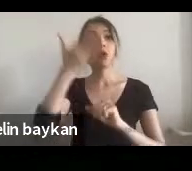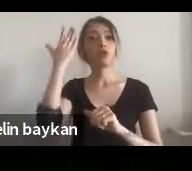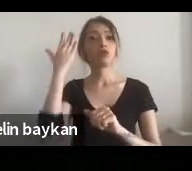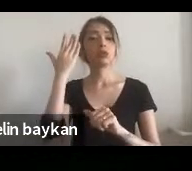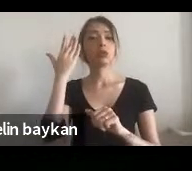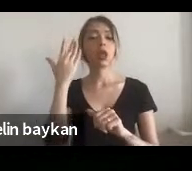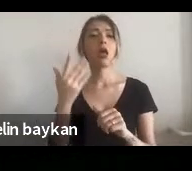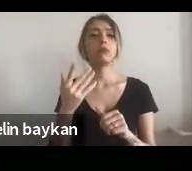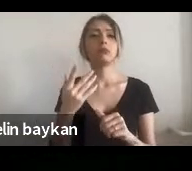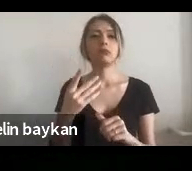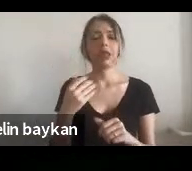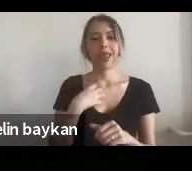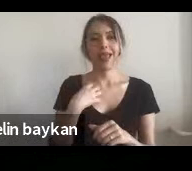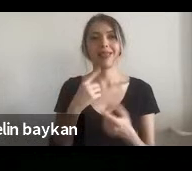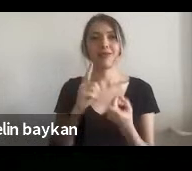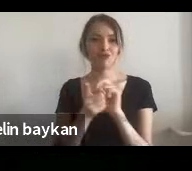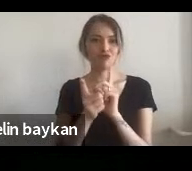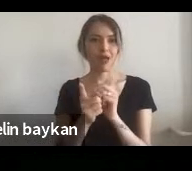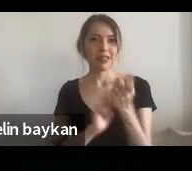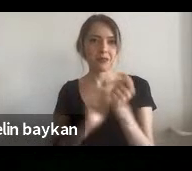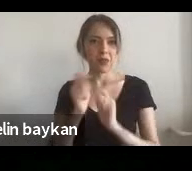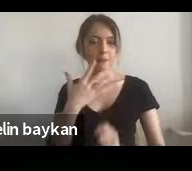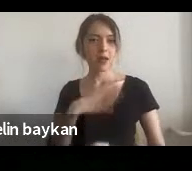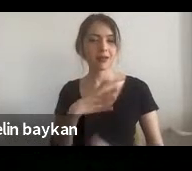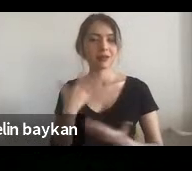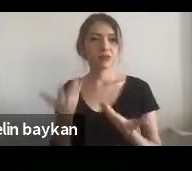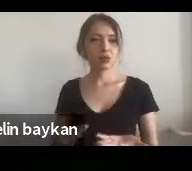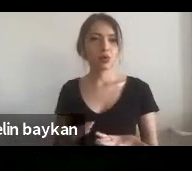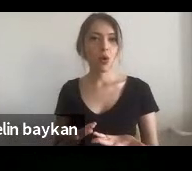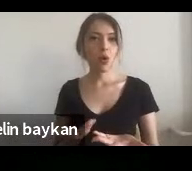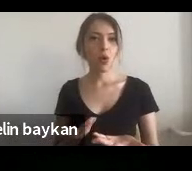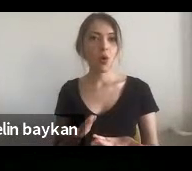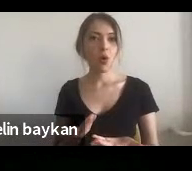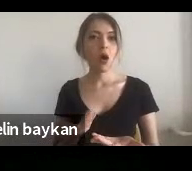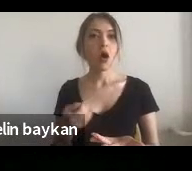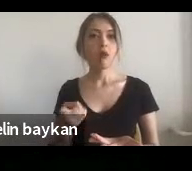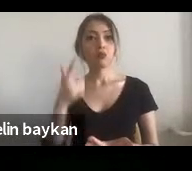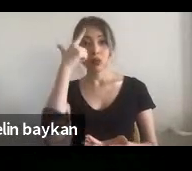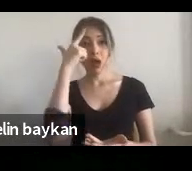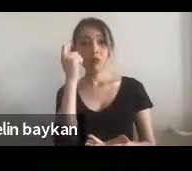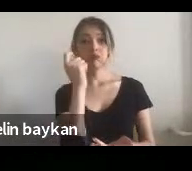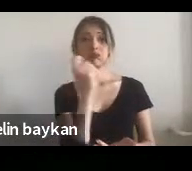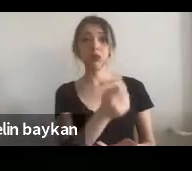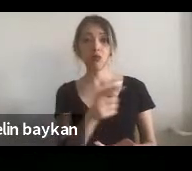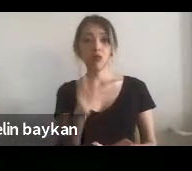meselesi. Oradaki başvurucunun kendi soyadını kullanmak gibi bir